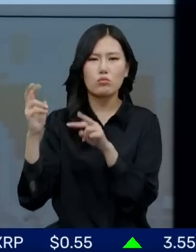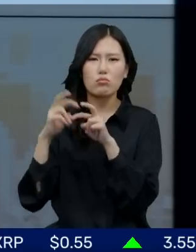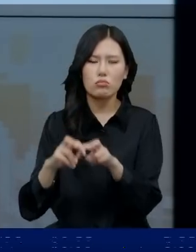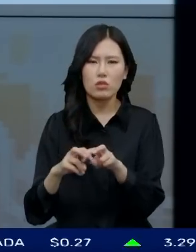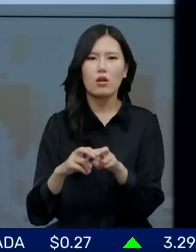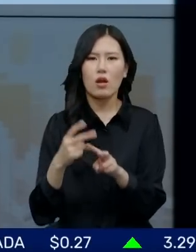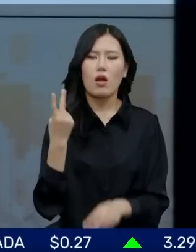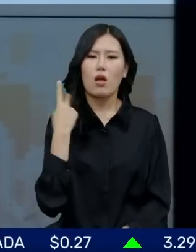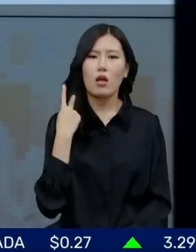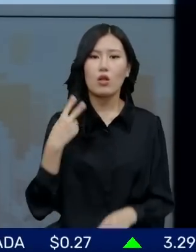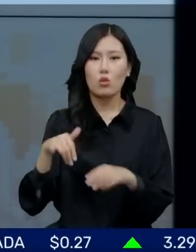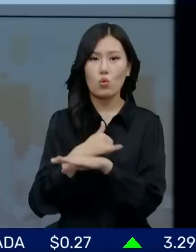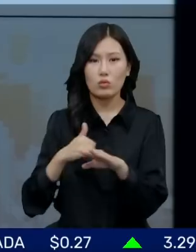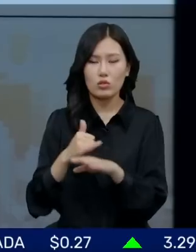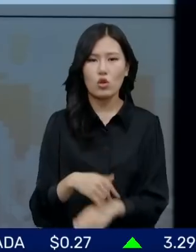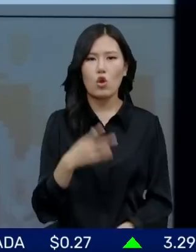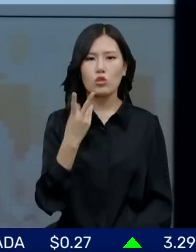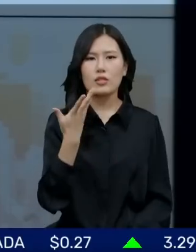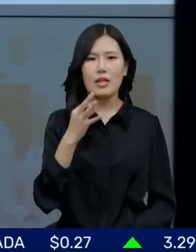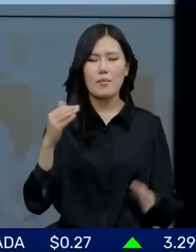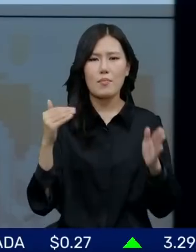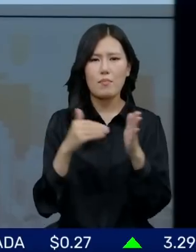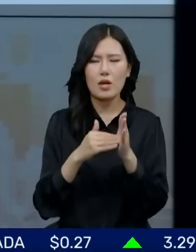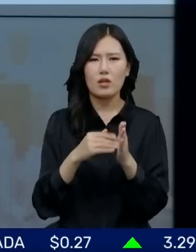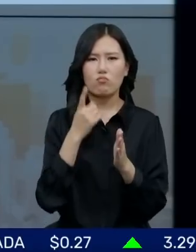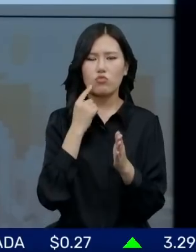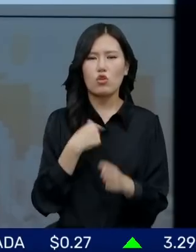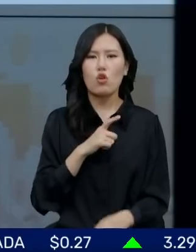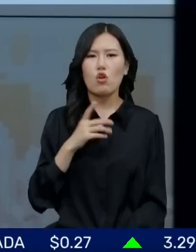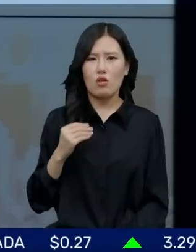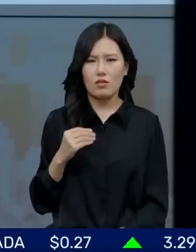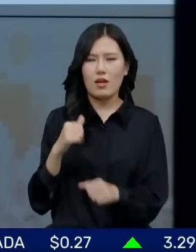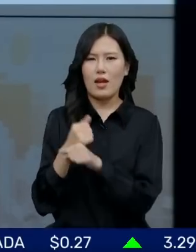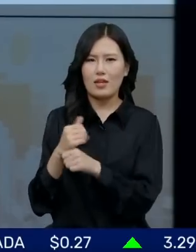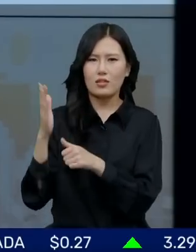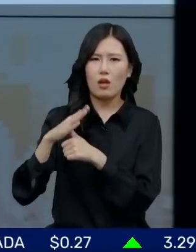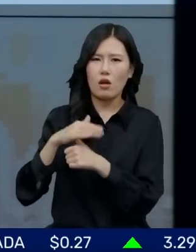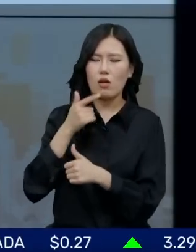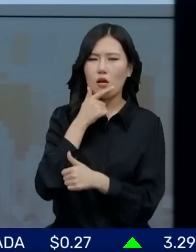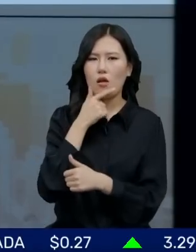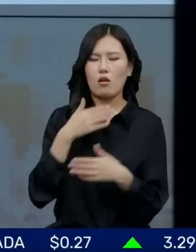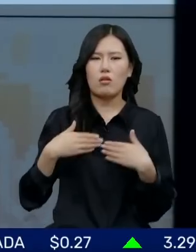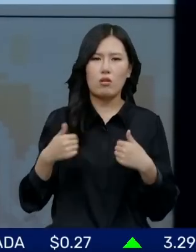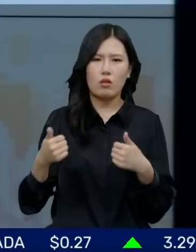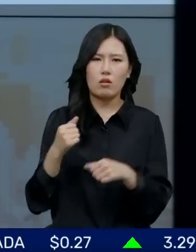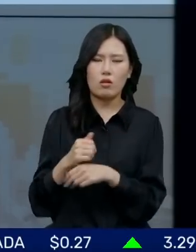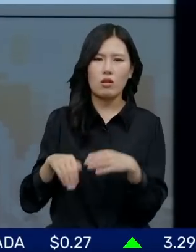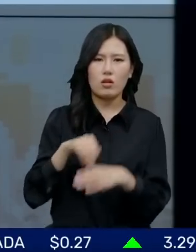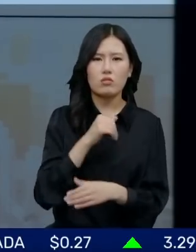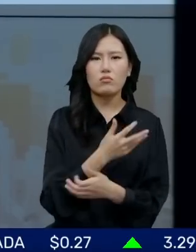Их Британд 250 мянга гаруй ээж ажлын байрны дарамт шахалтын улмаас ажлаасаа гарахад хүрчээ.